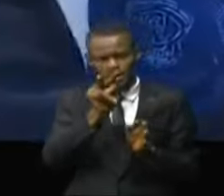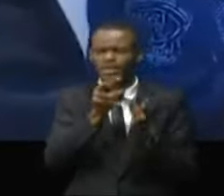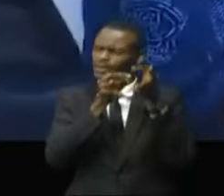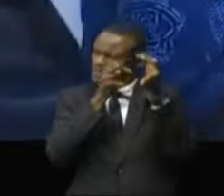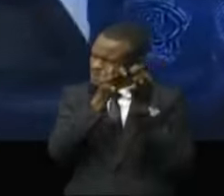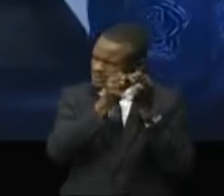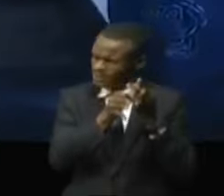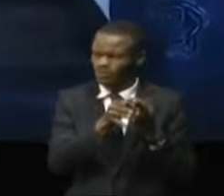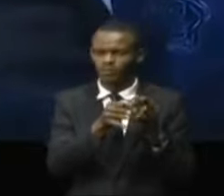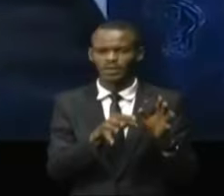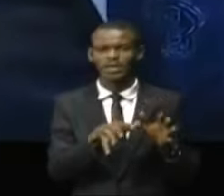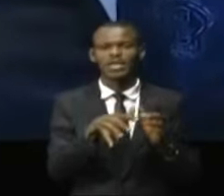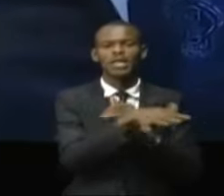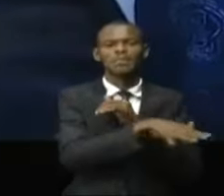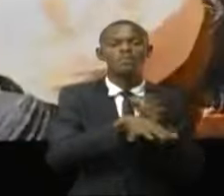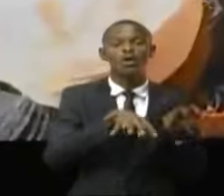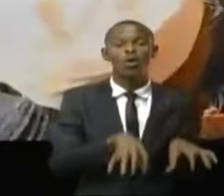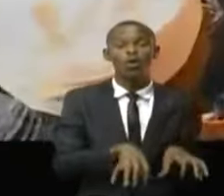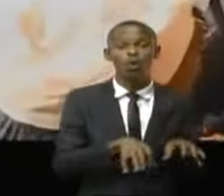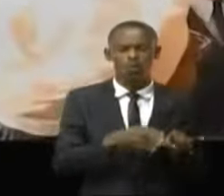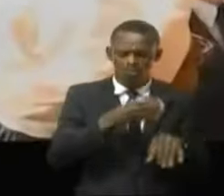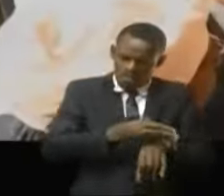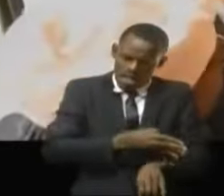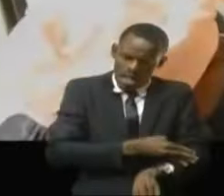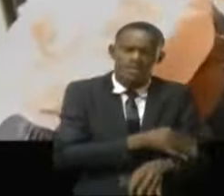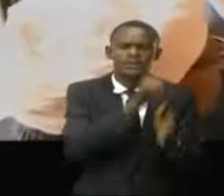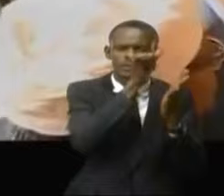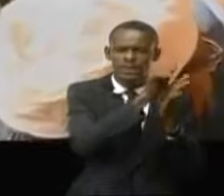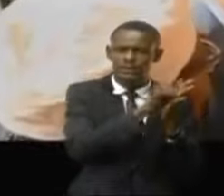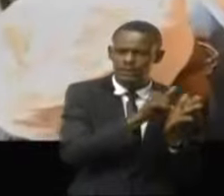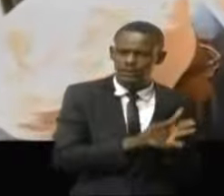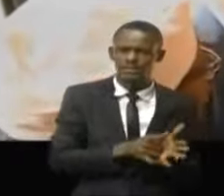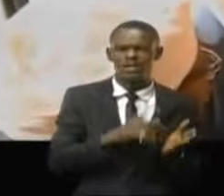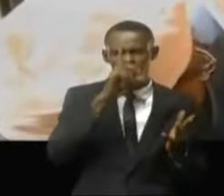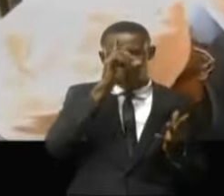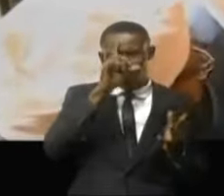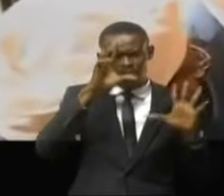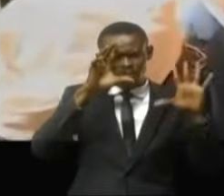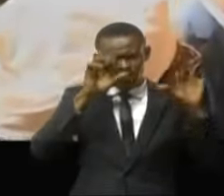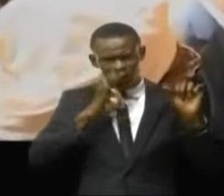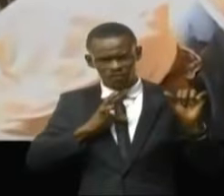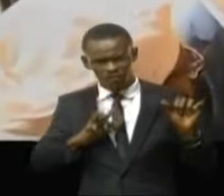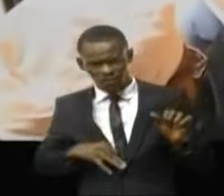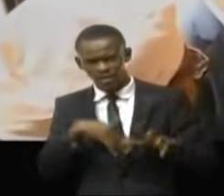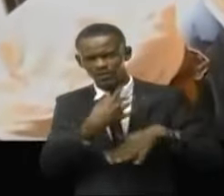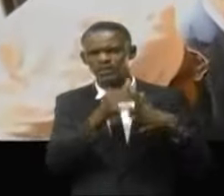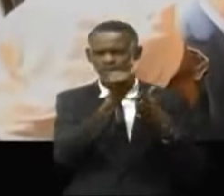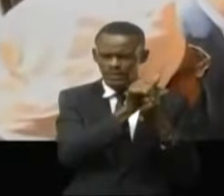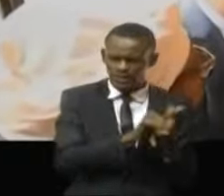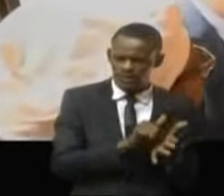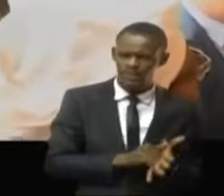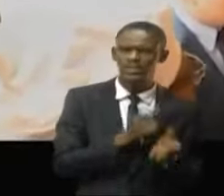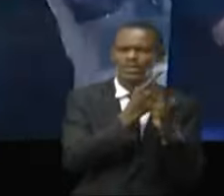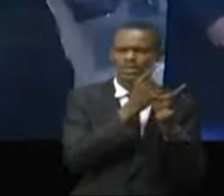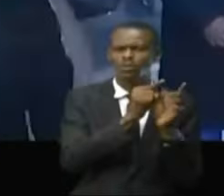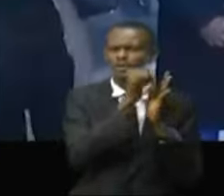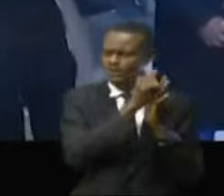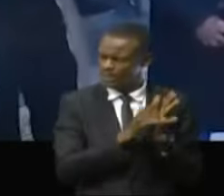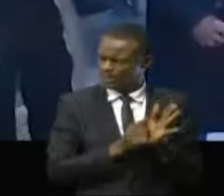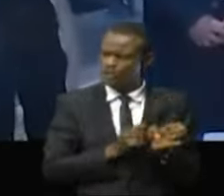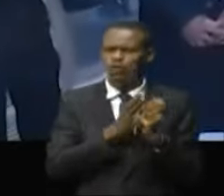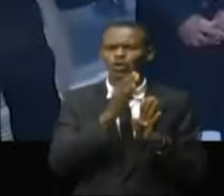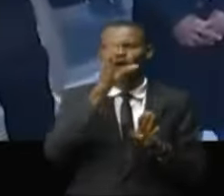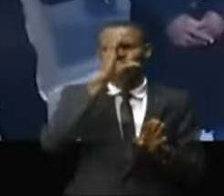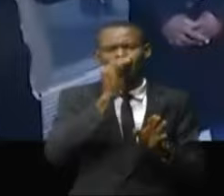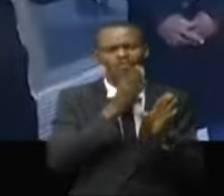avancées significatives réalisées par Félix-Antoine Tshisekedi Tshilombo en matière de la démocratie ainsi que des droits de l'homme.